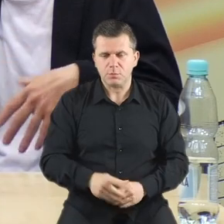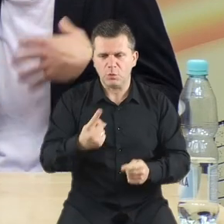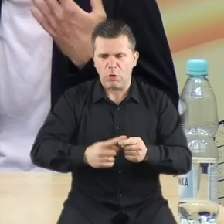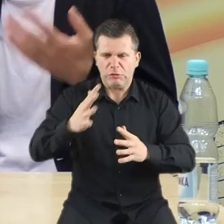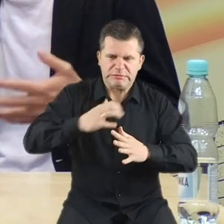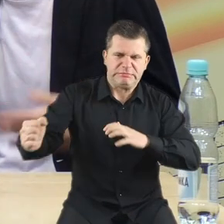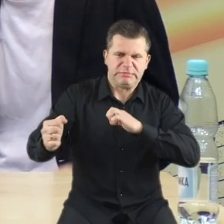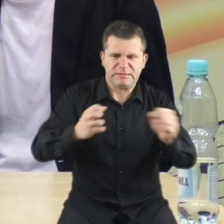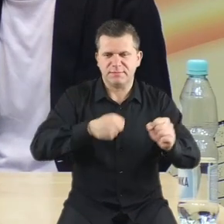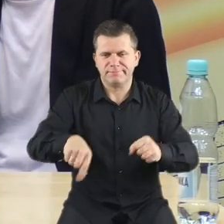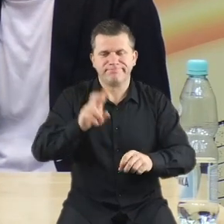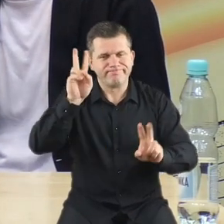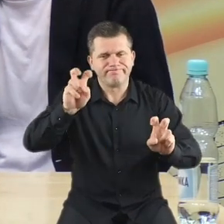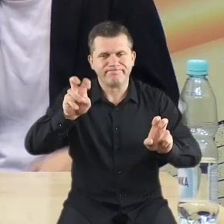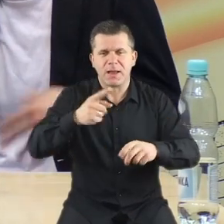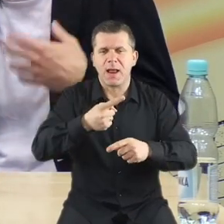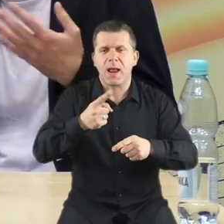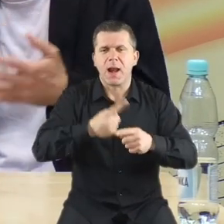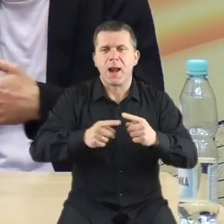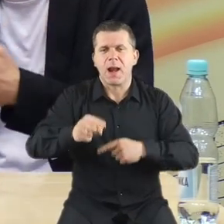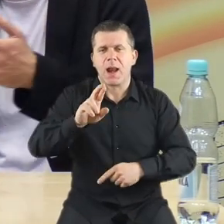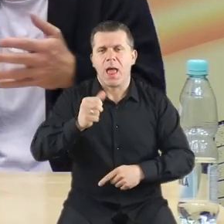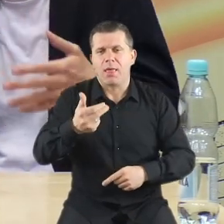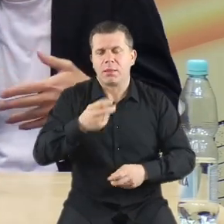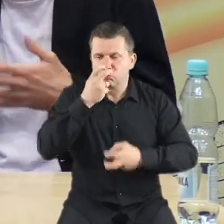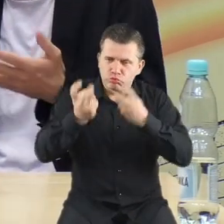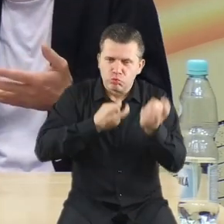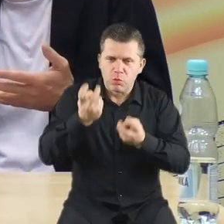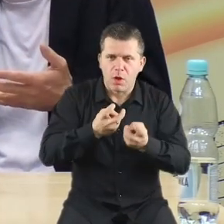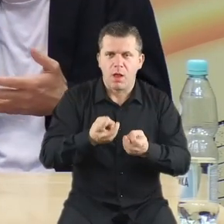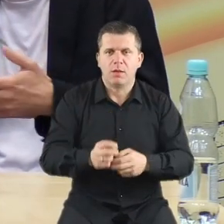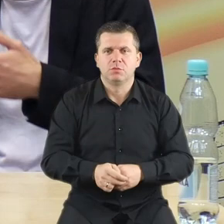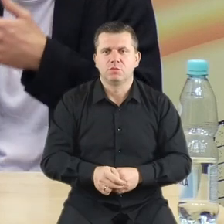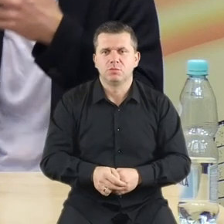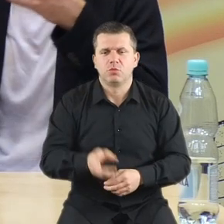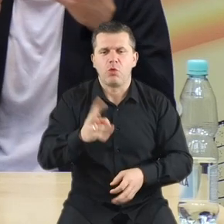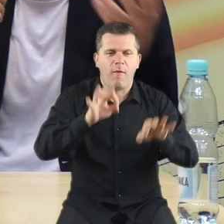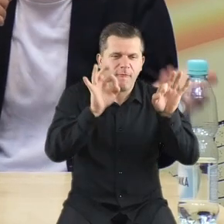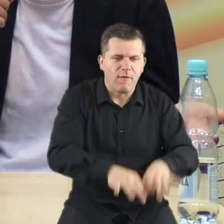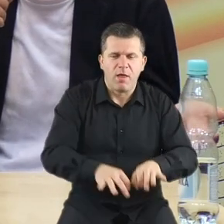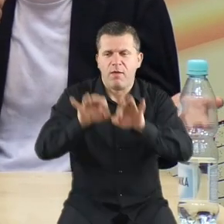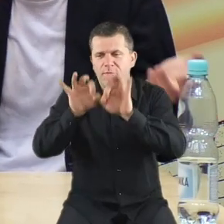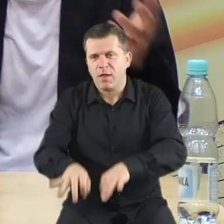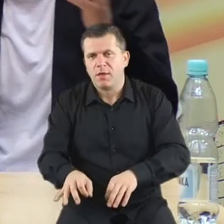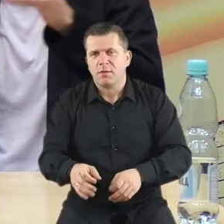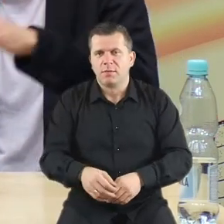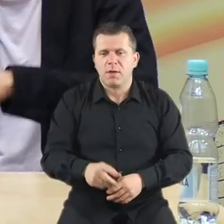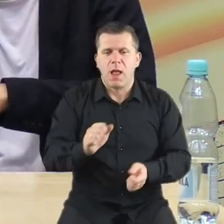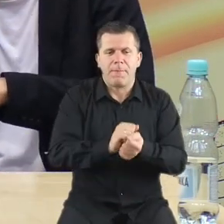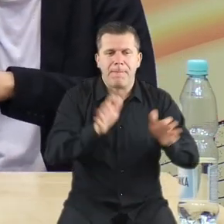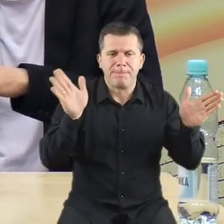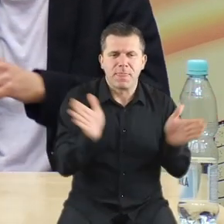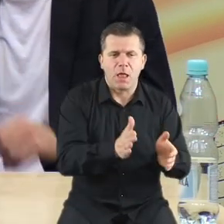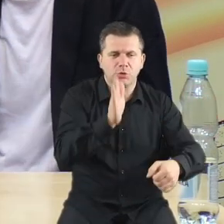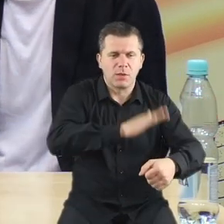czy pobudzaniem właśnie, czy szukaniem znów jakichś kozłów ofiarnych, czy to są mniejszości narodowe, czy